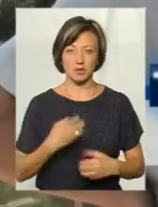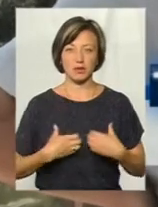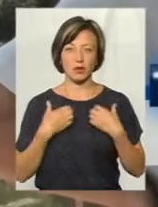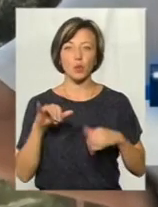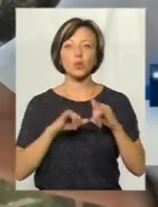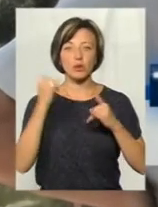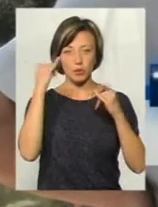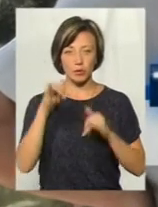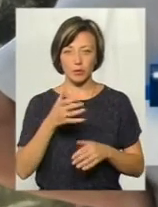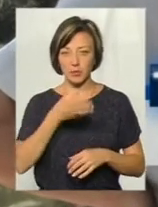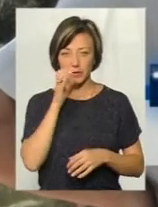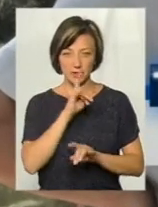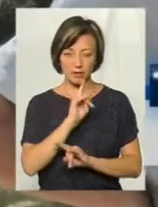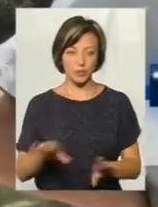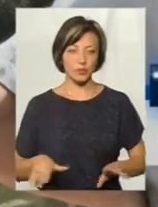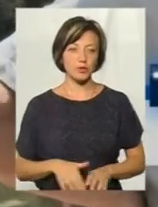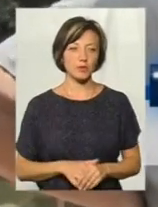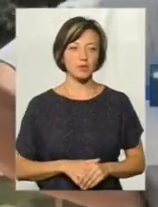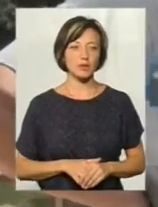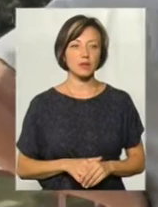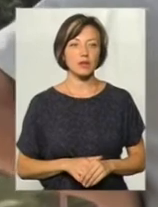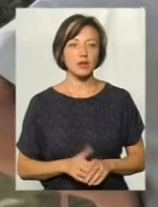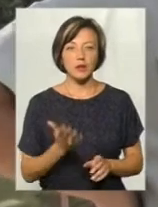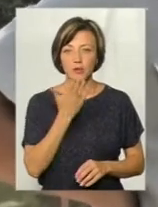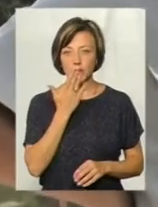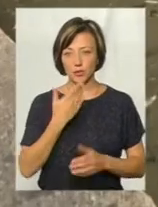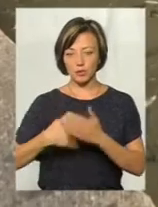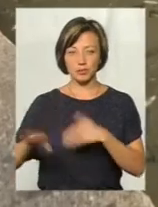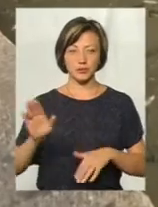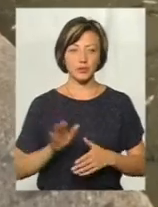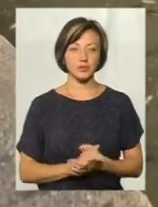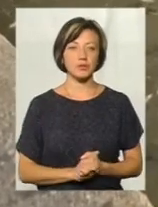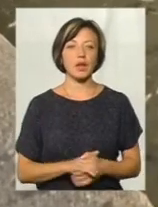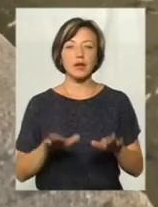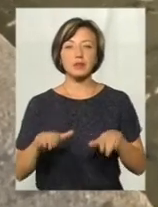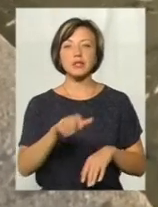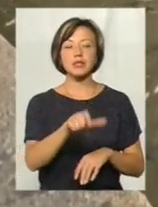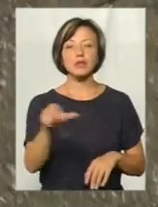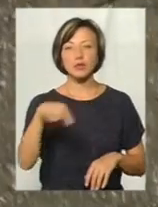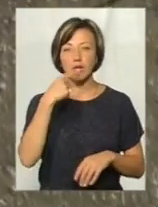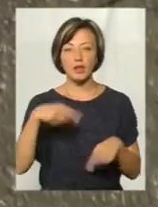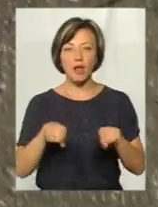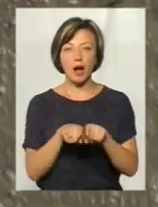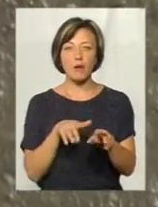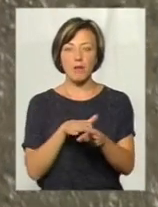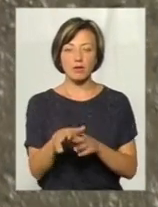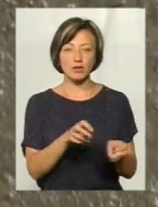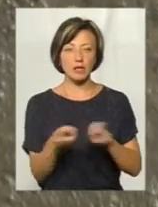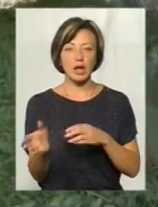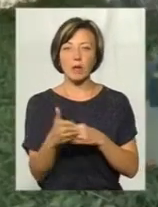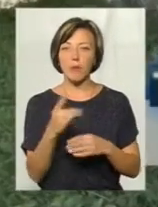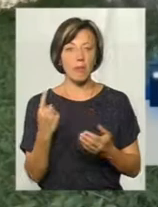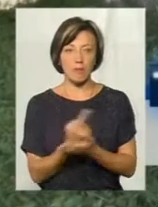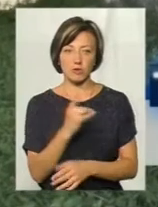буде пити? Вона там тільки понюхала, і трава пішла. Місцеві мешканці запевняють, що така масова гибель риби вже не